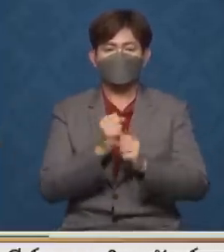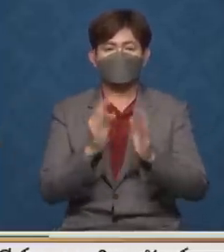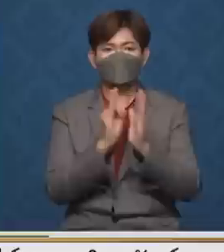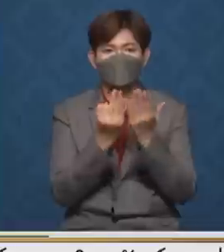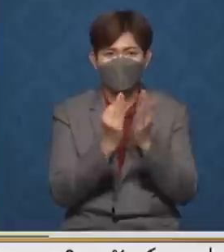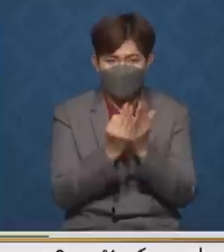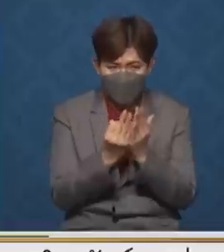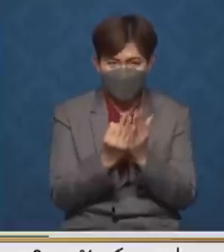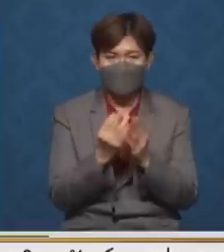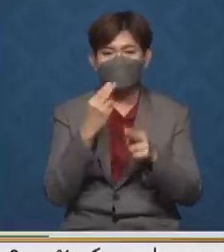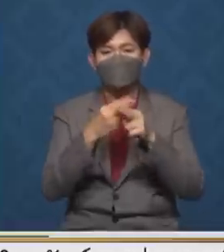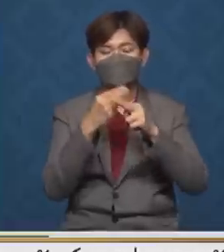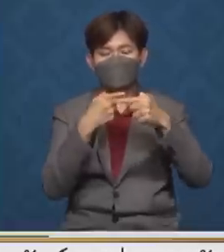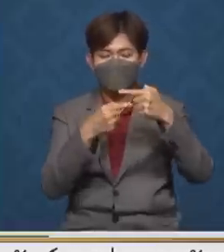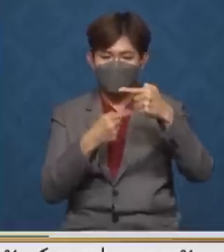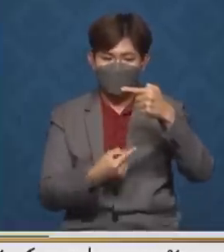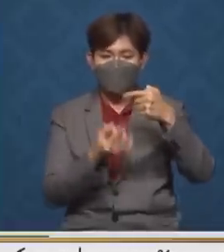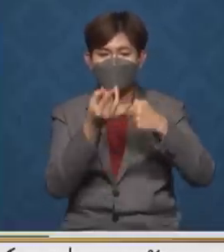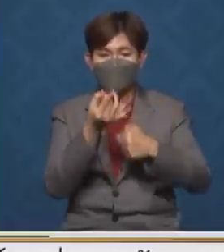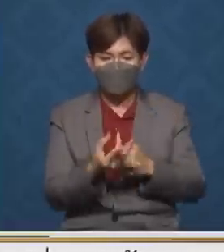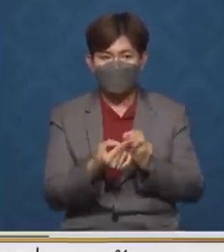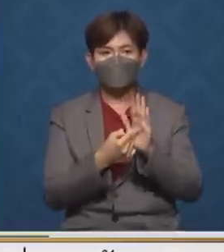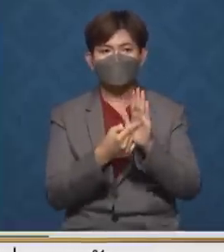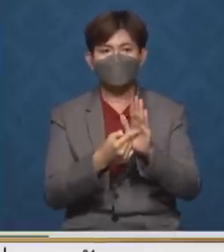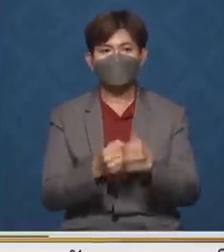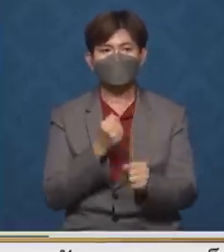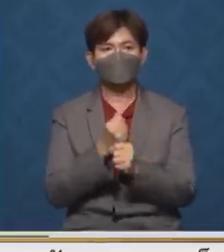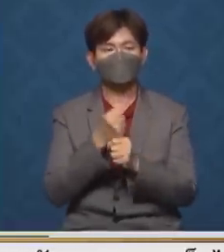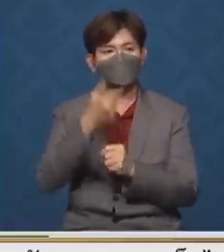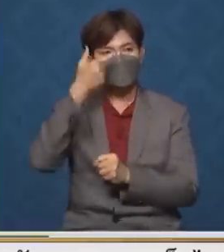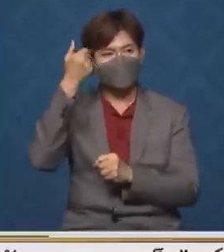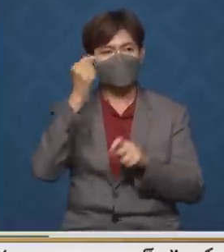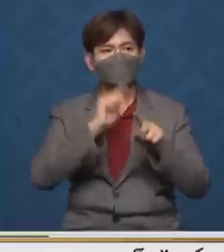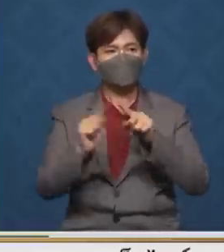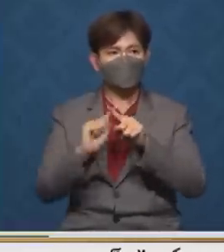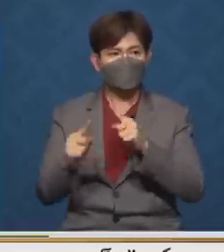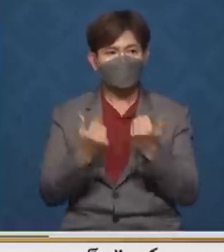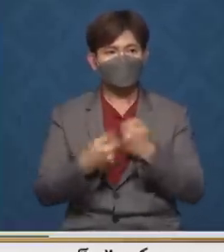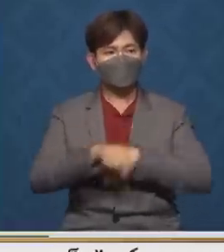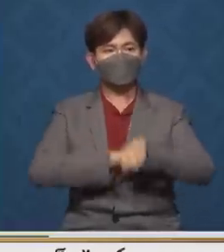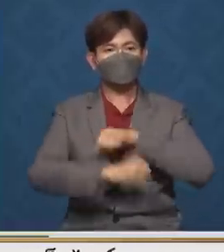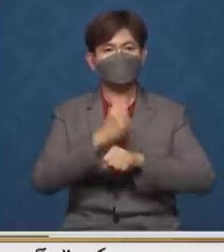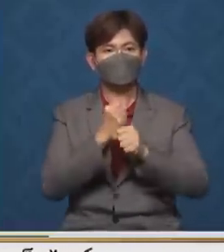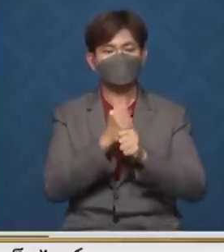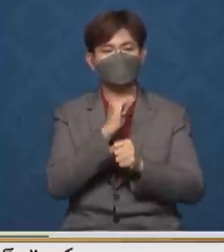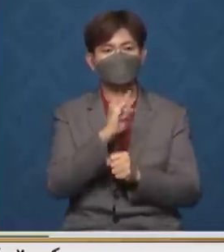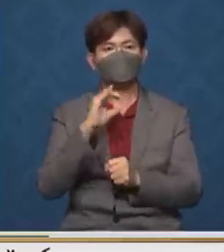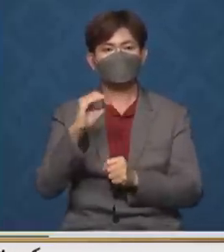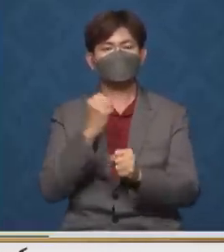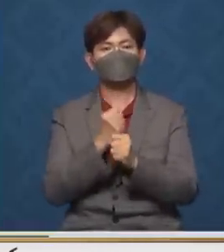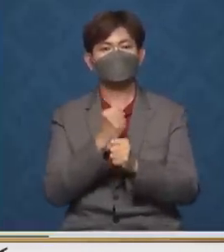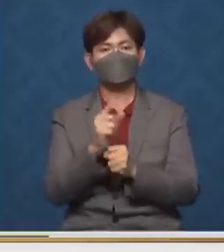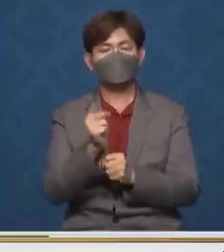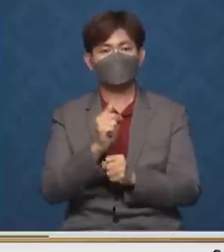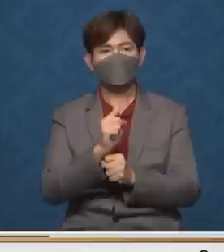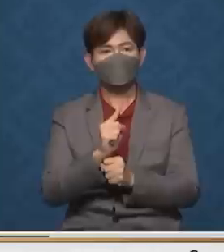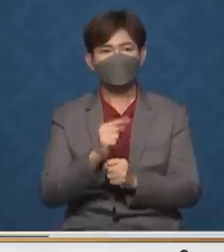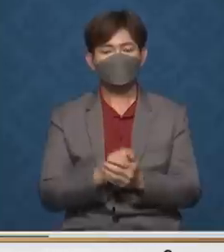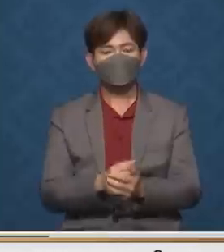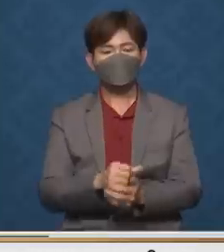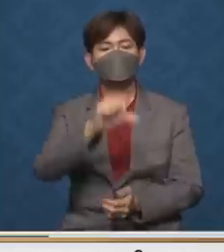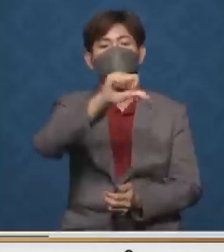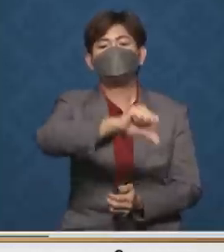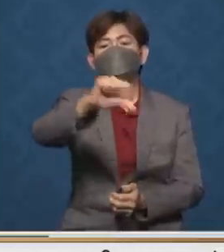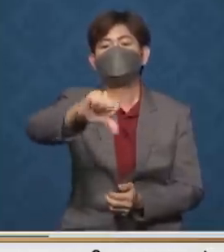มีเพจเพจชื่ออะไรบ้างและยกตวอย่างครั งานดำต่ๆที่องคกรปฏิบตการ I.O.เขาทำกันนี่มีการด้อยค่า